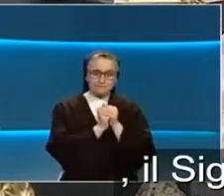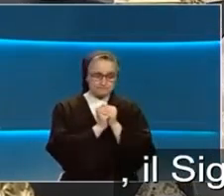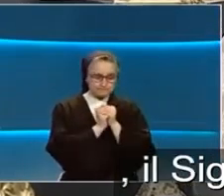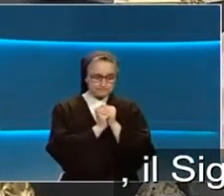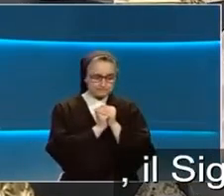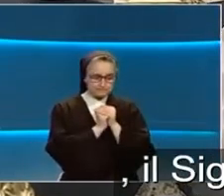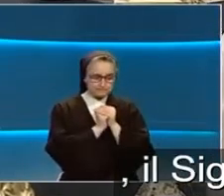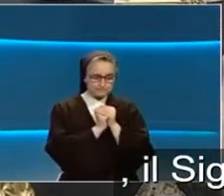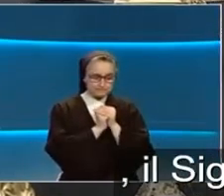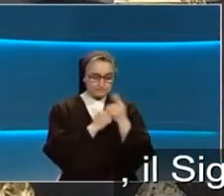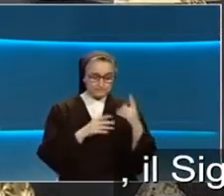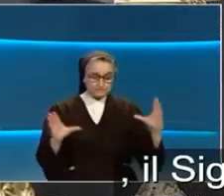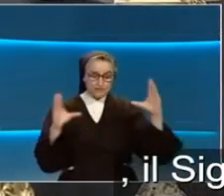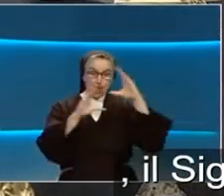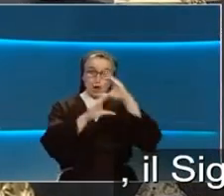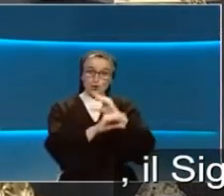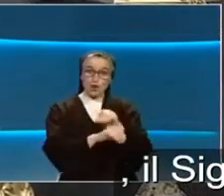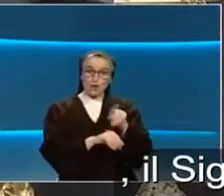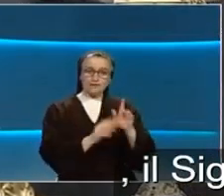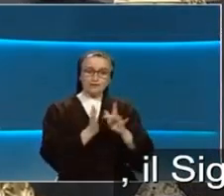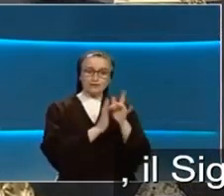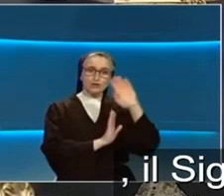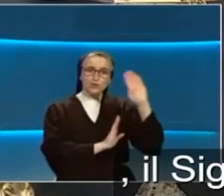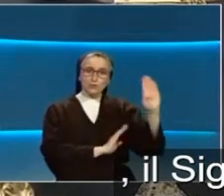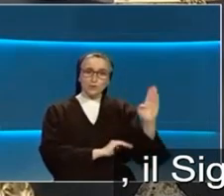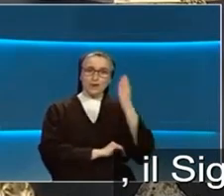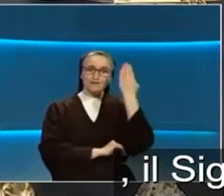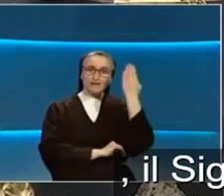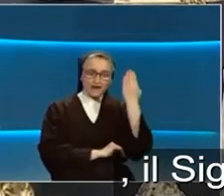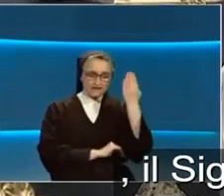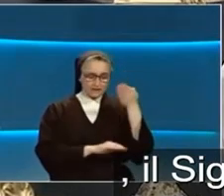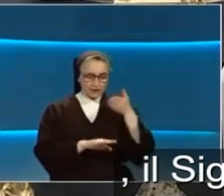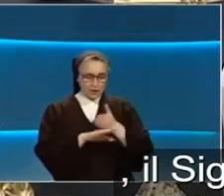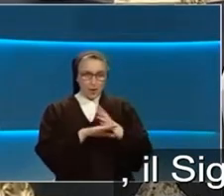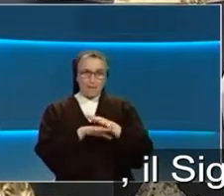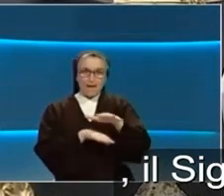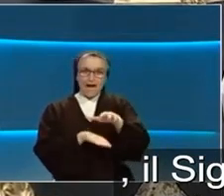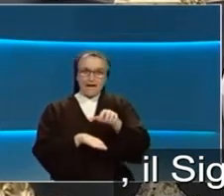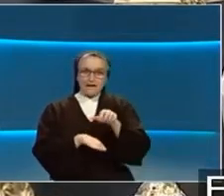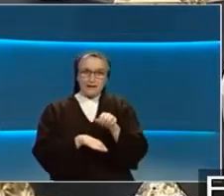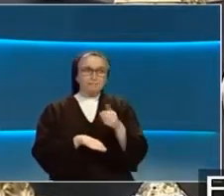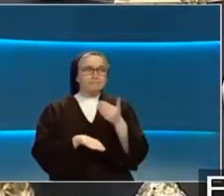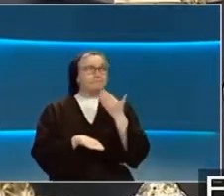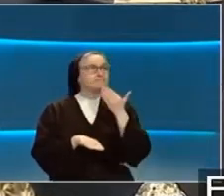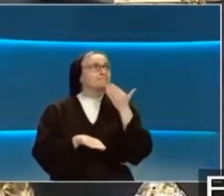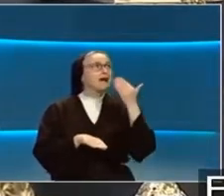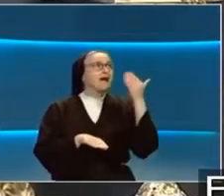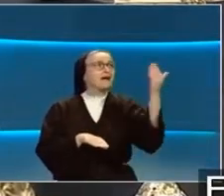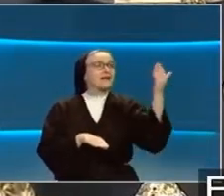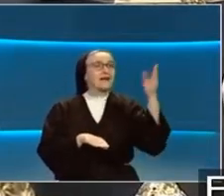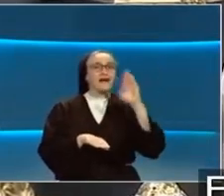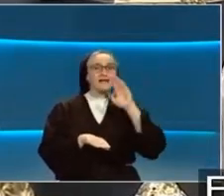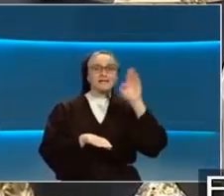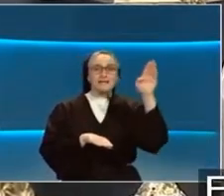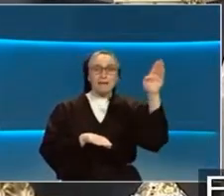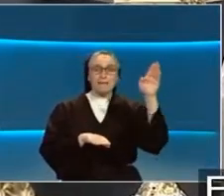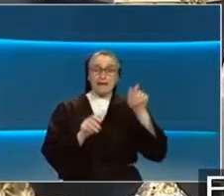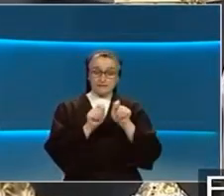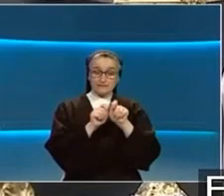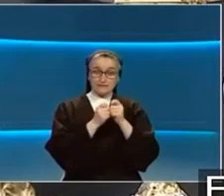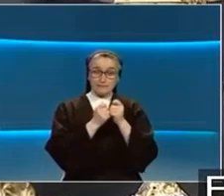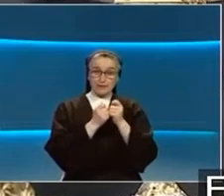Ipse enim in qua notte tradebatur, accepit panem, et tibi gratias